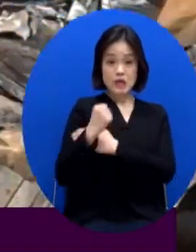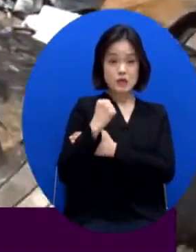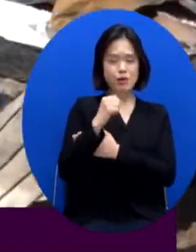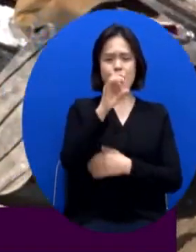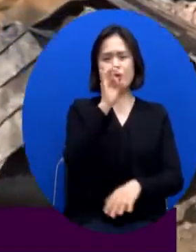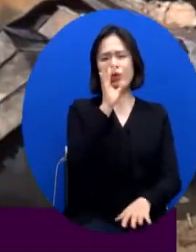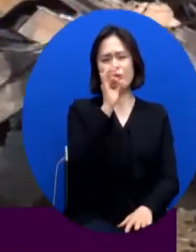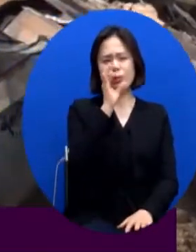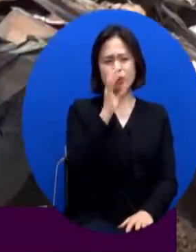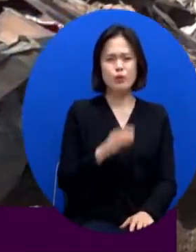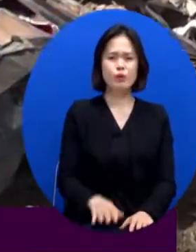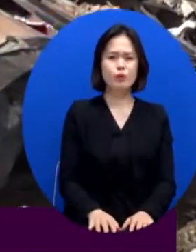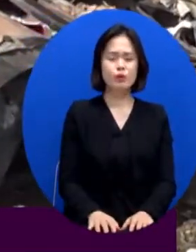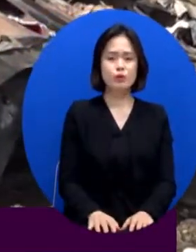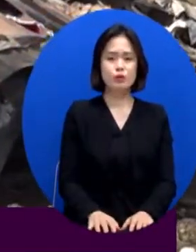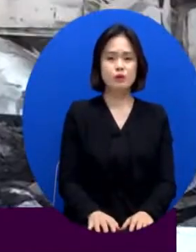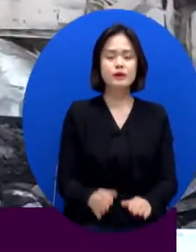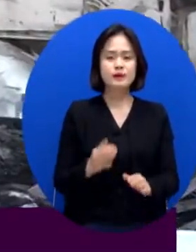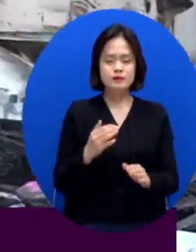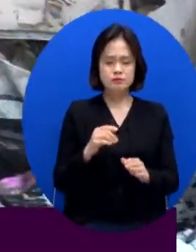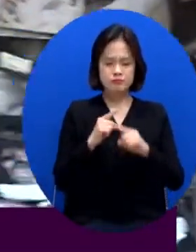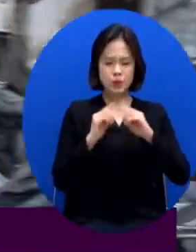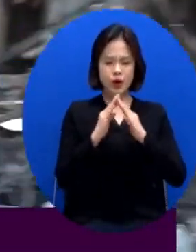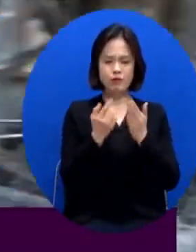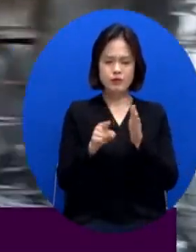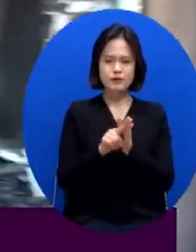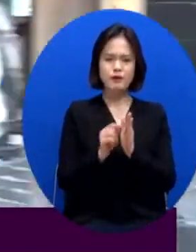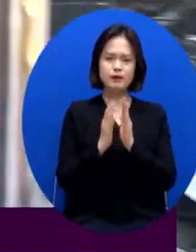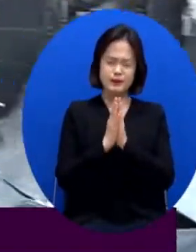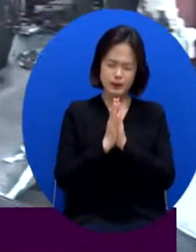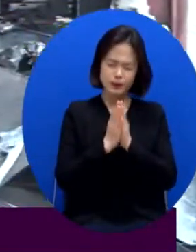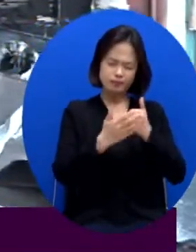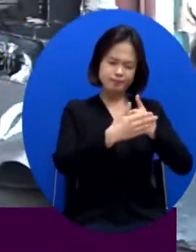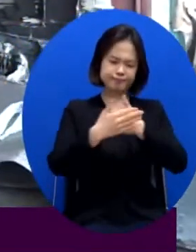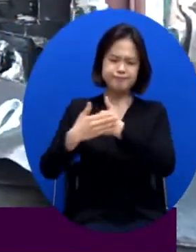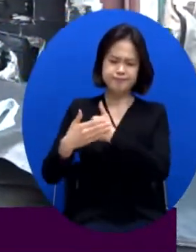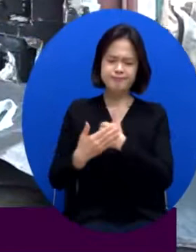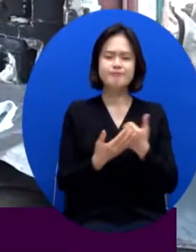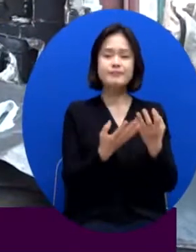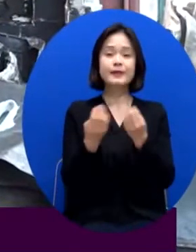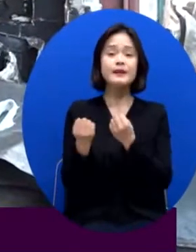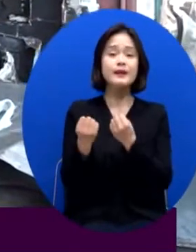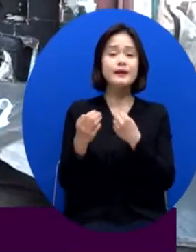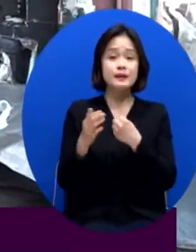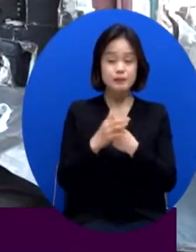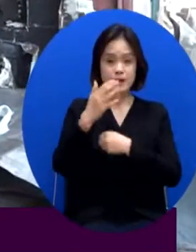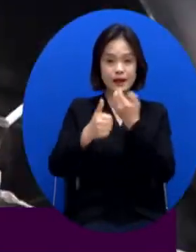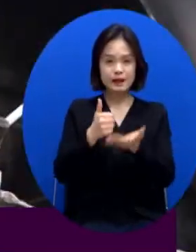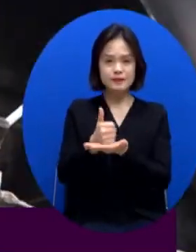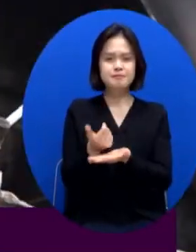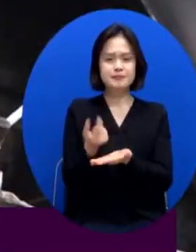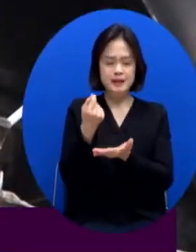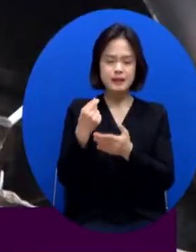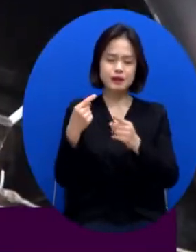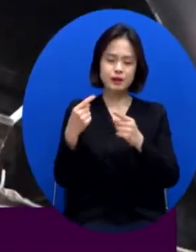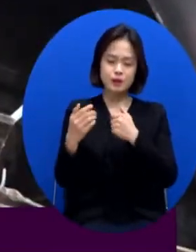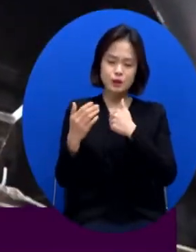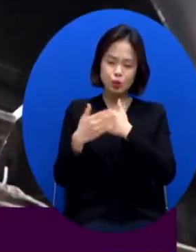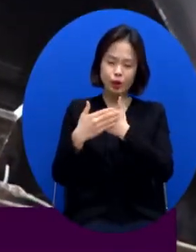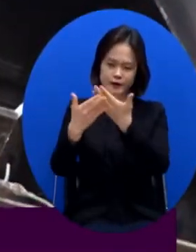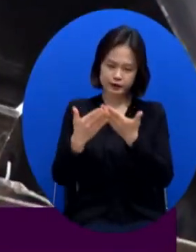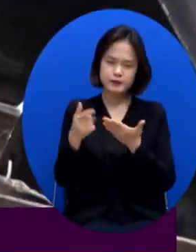같아서 많은 사람이 기도하고 있습니다. 그래서 하나님이 빠른 시간에 해주시고 믿고 기도를 열심히